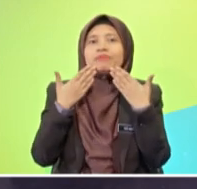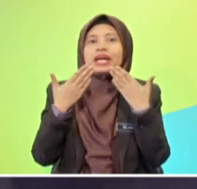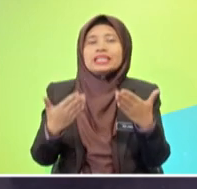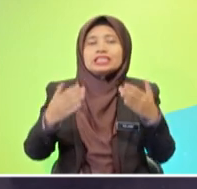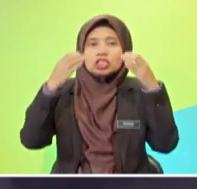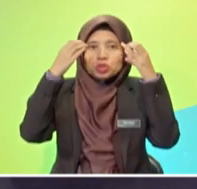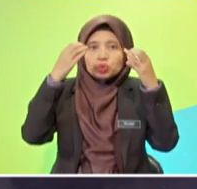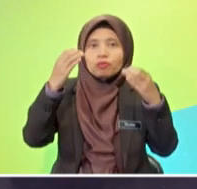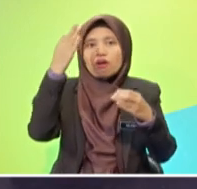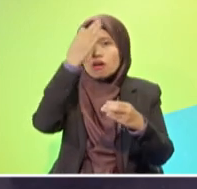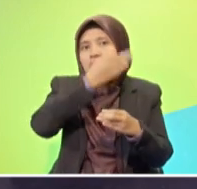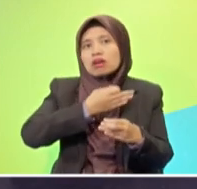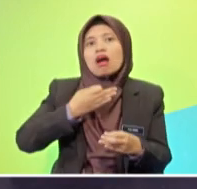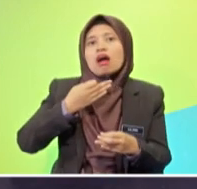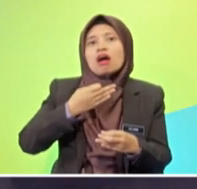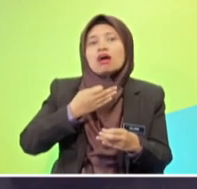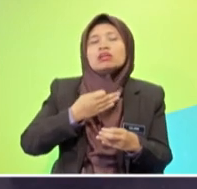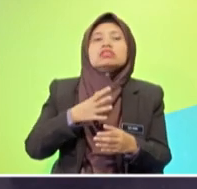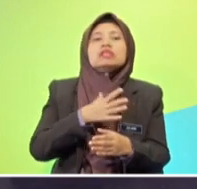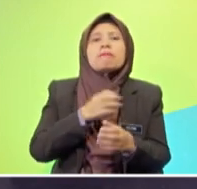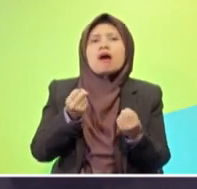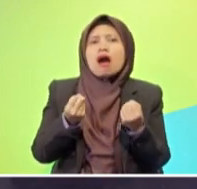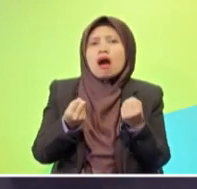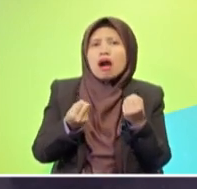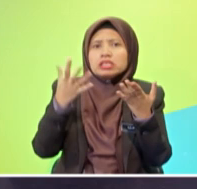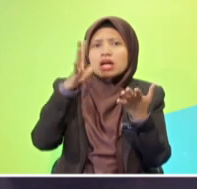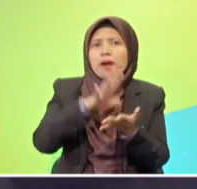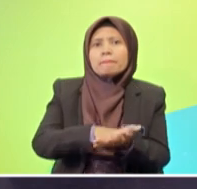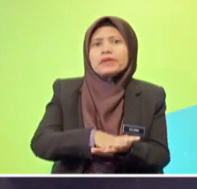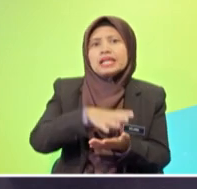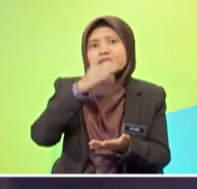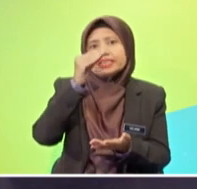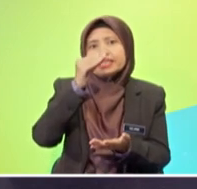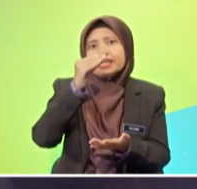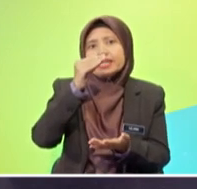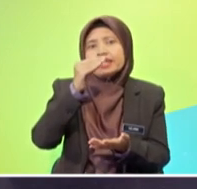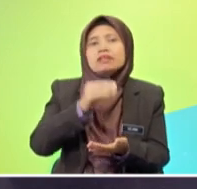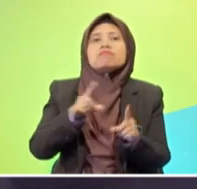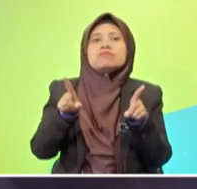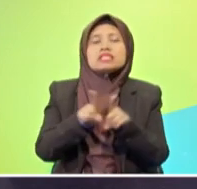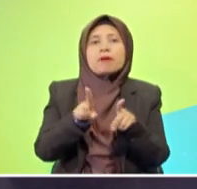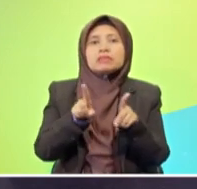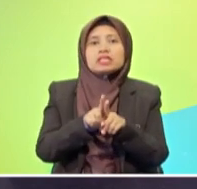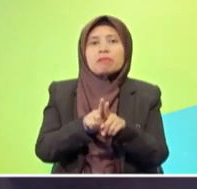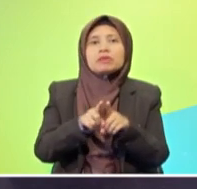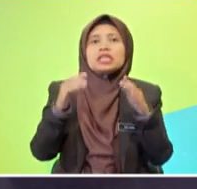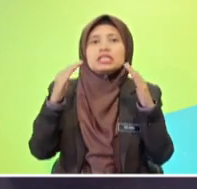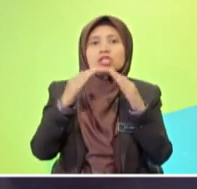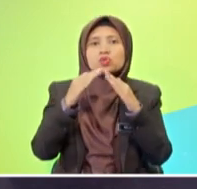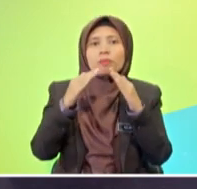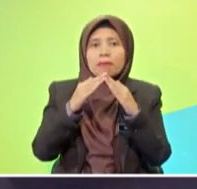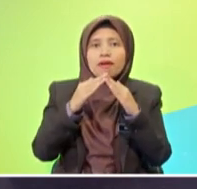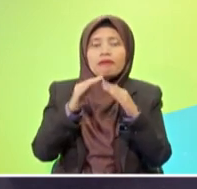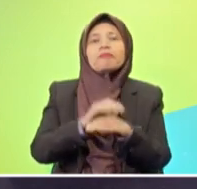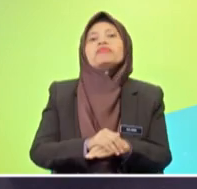untuk hari ini udah banyak Irfan belajar bersama yang menonton di rumah dan bersama mereka yang berada di dalam sekarang